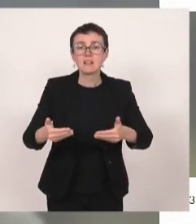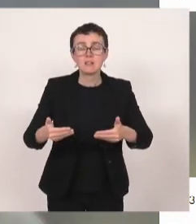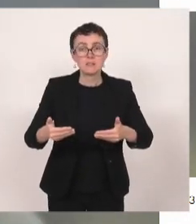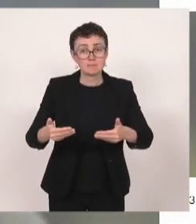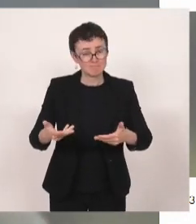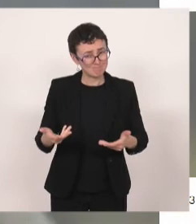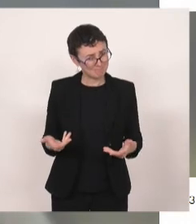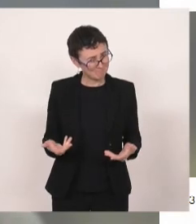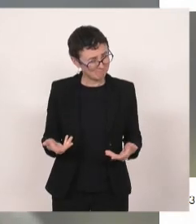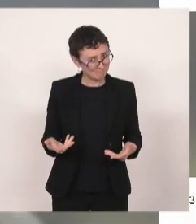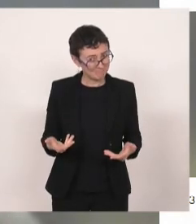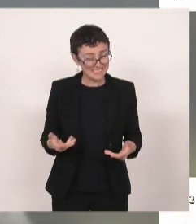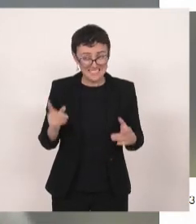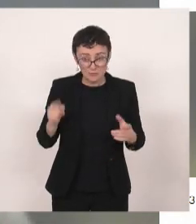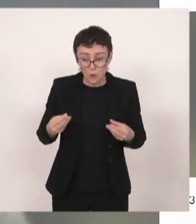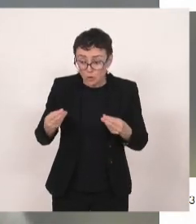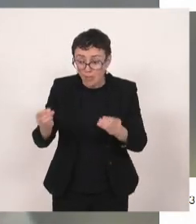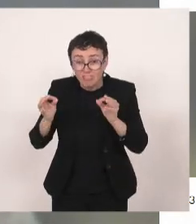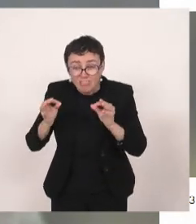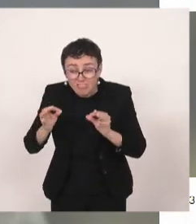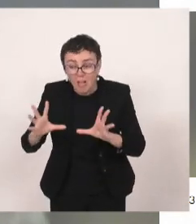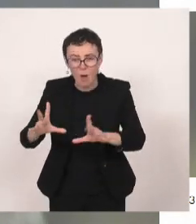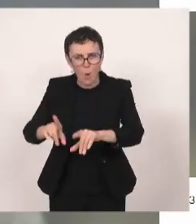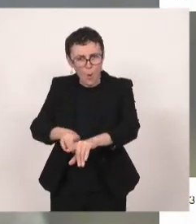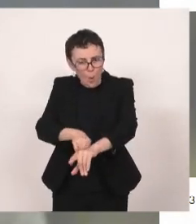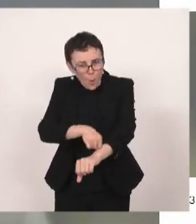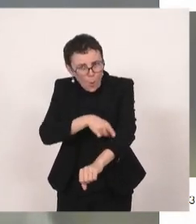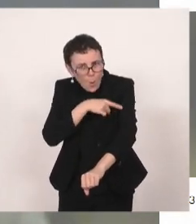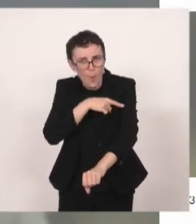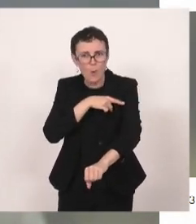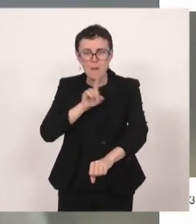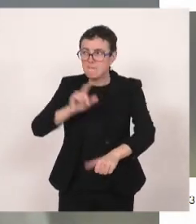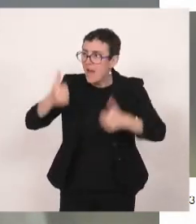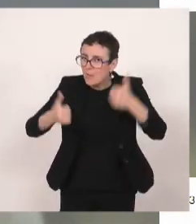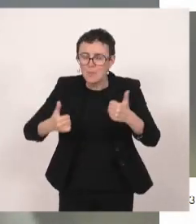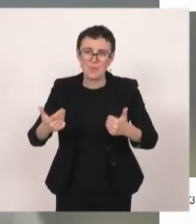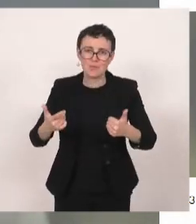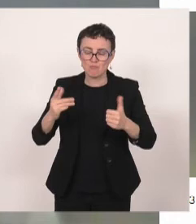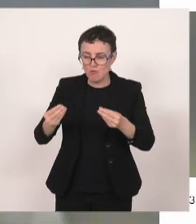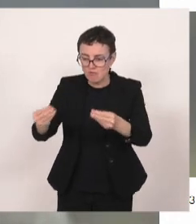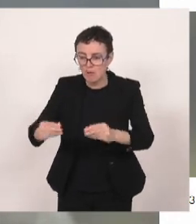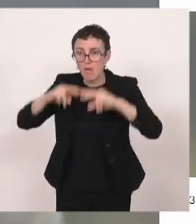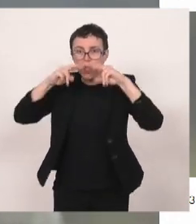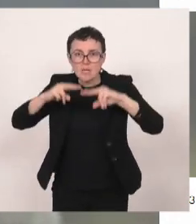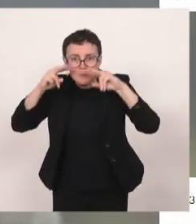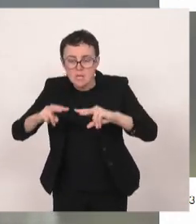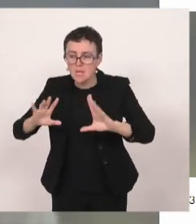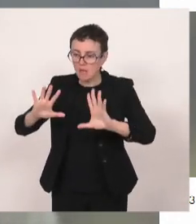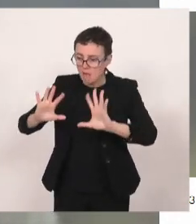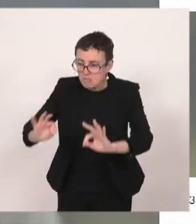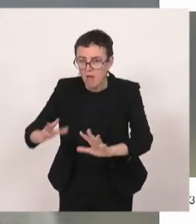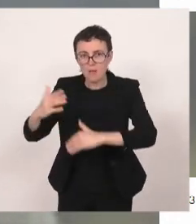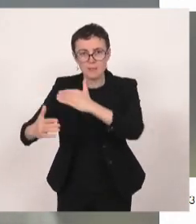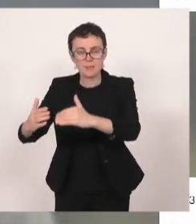pour permettre à ces structures de souffler et donc d'être plus sereines. Le deuxième point, c'est que nous devons partir